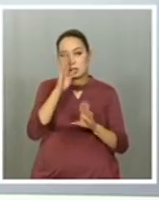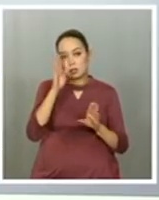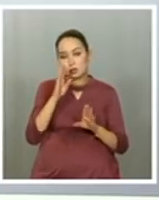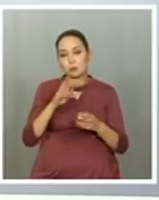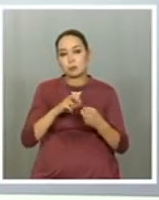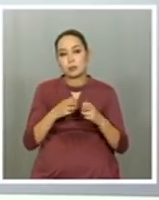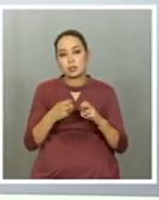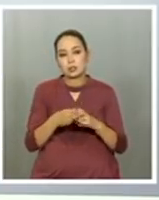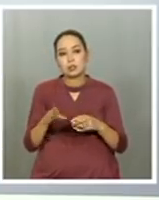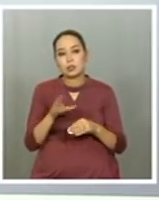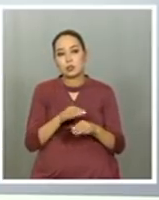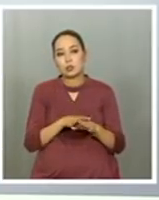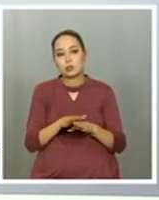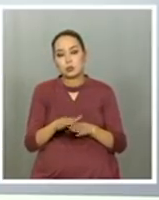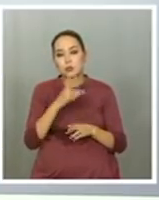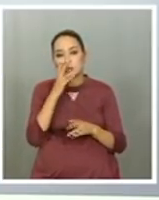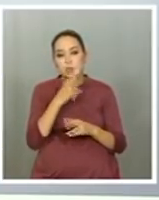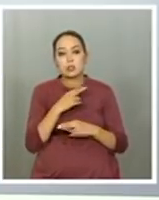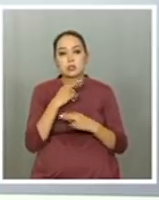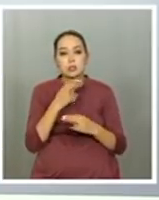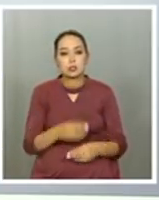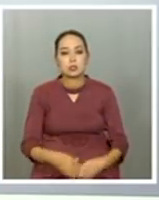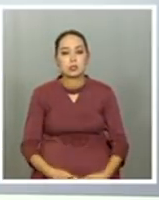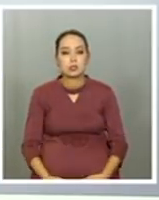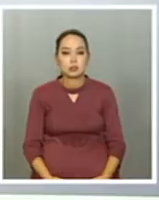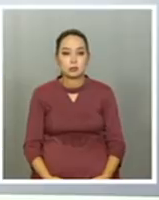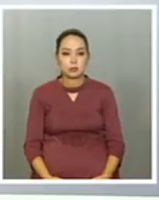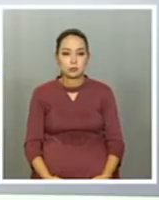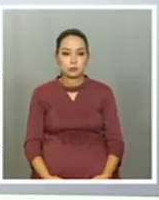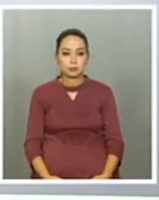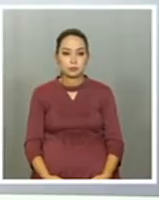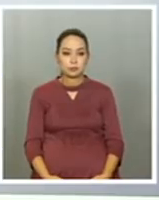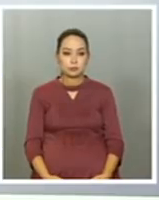экологиялық мәселелерге толық назар аудару керек.